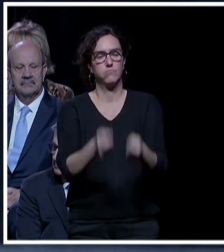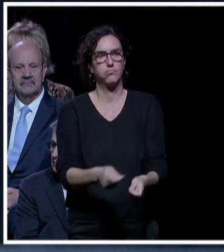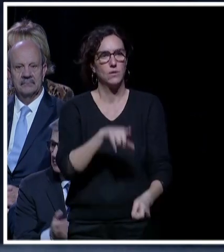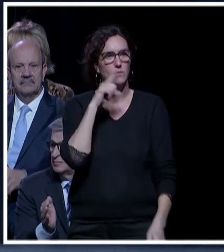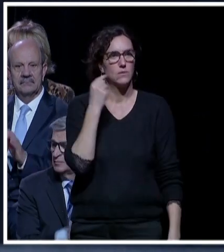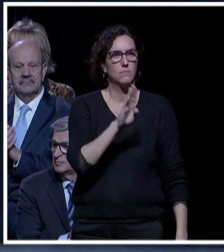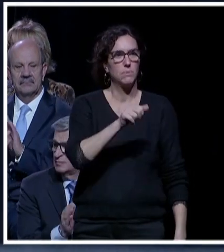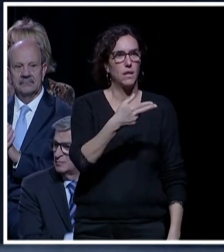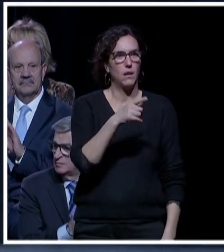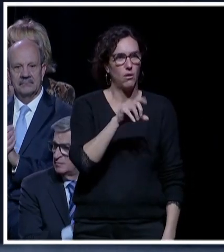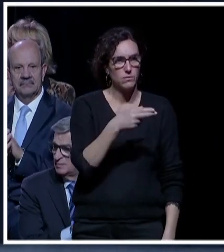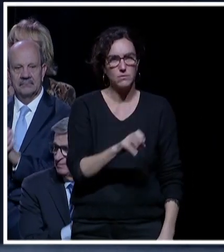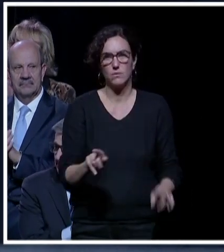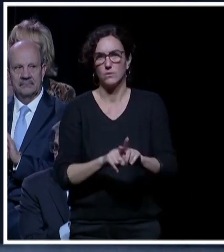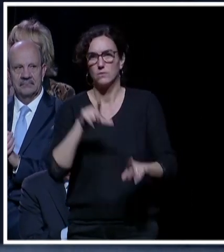applaudir.